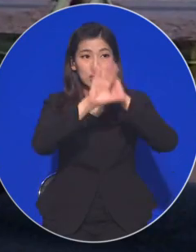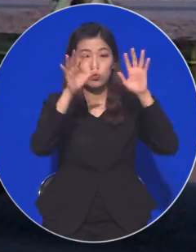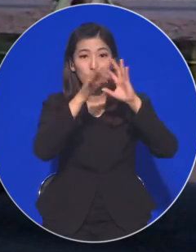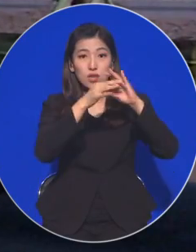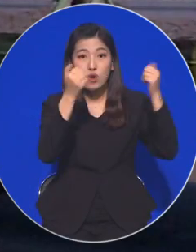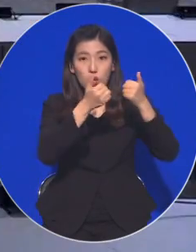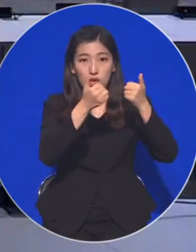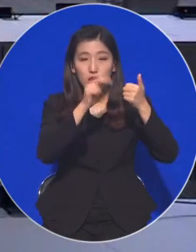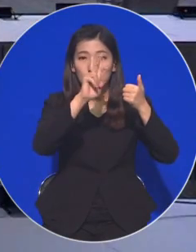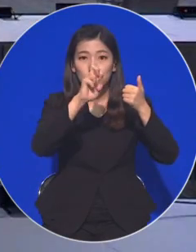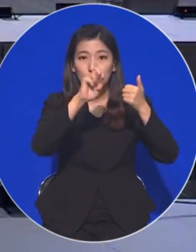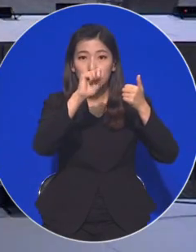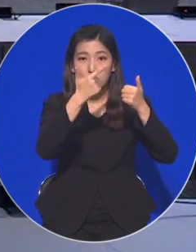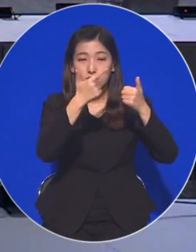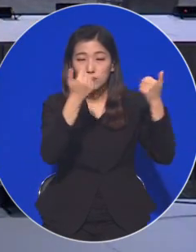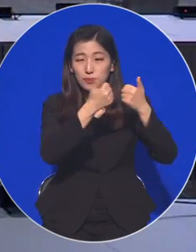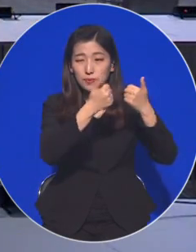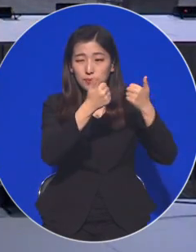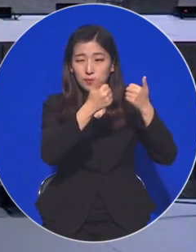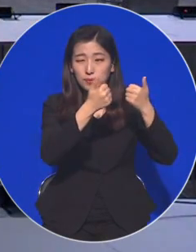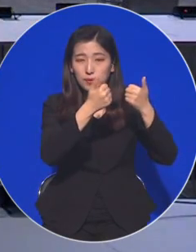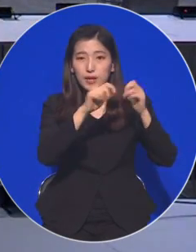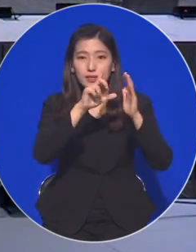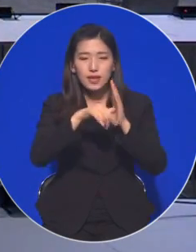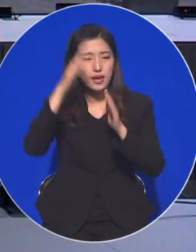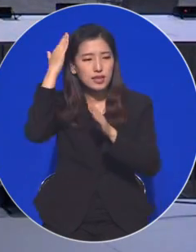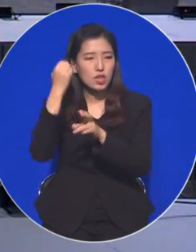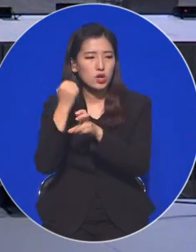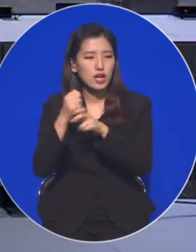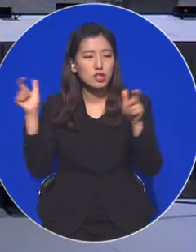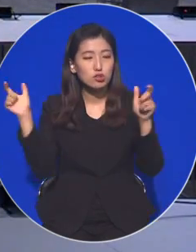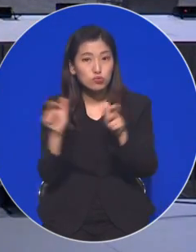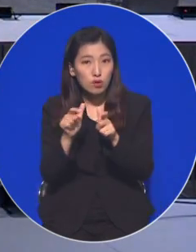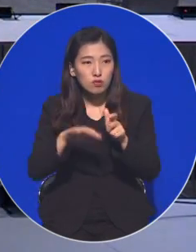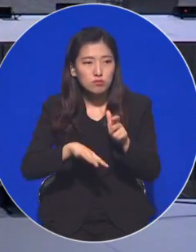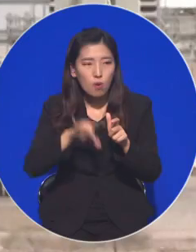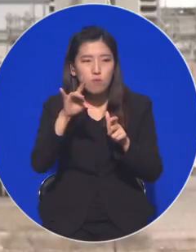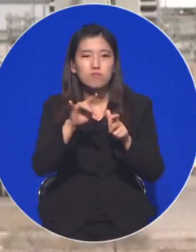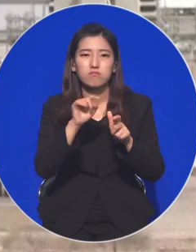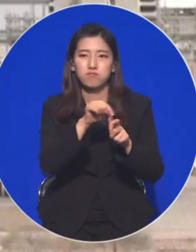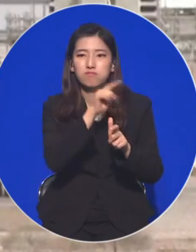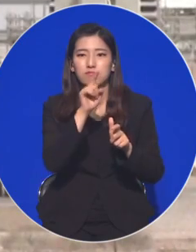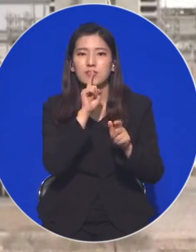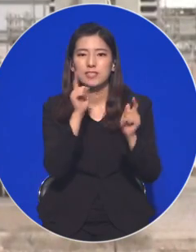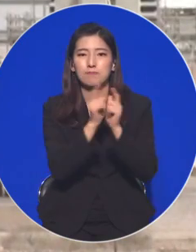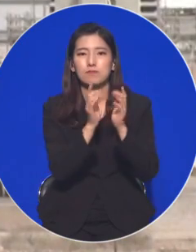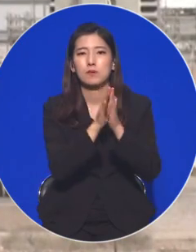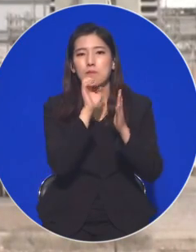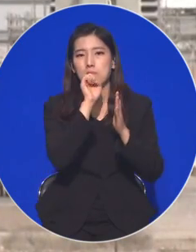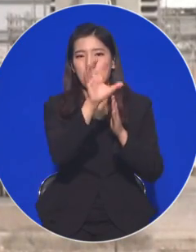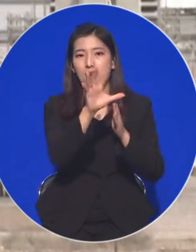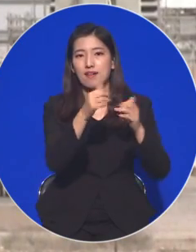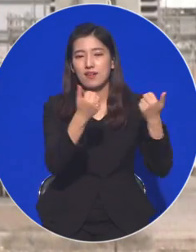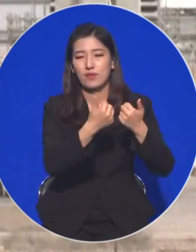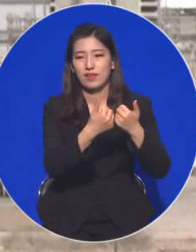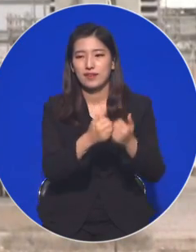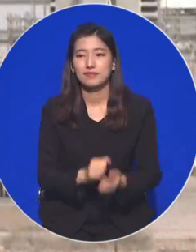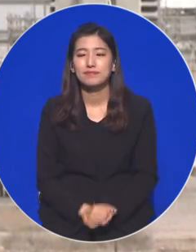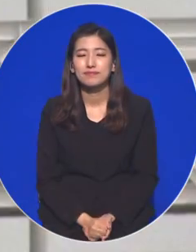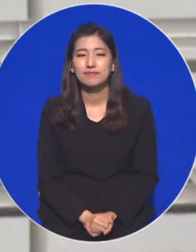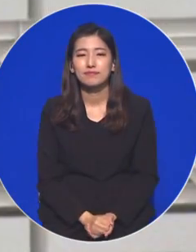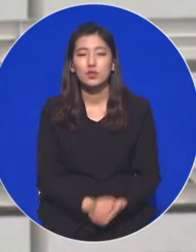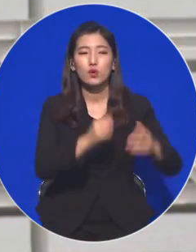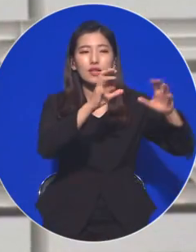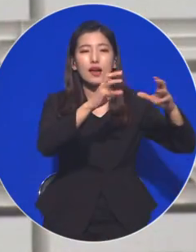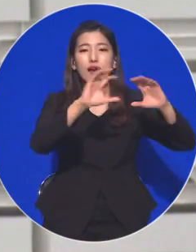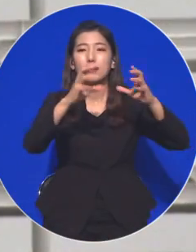연료 규제가 직접 반영된 적은 없었는데요. 이번에 처음으로 담긴 겁니다. 국가별 온실가스 감축 목표도